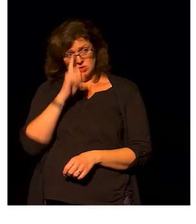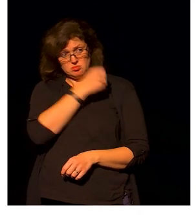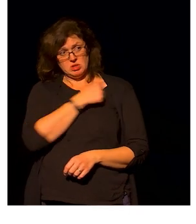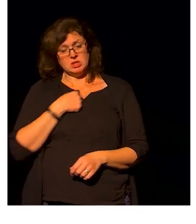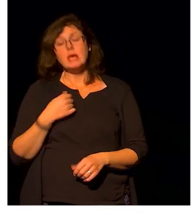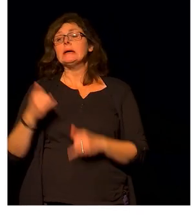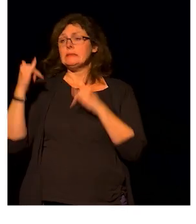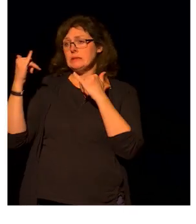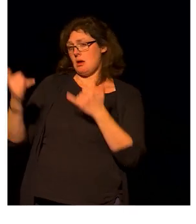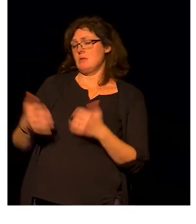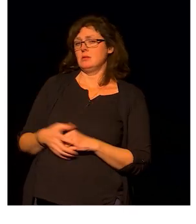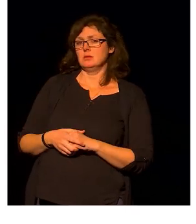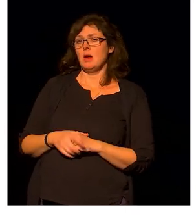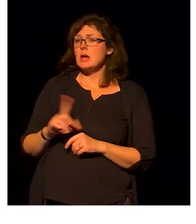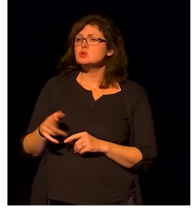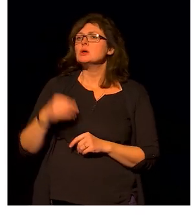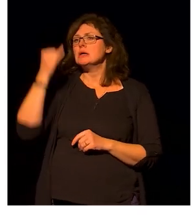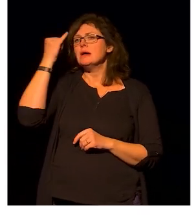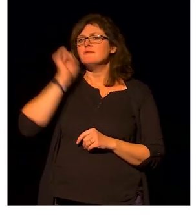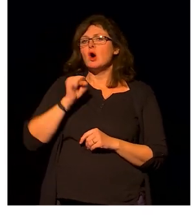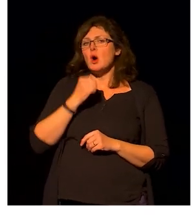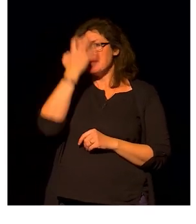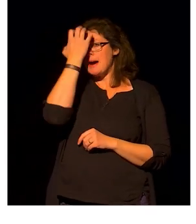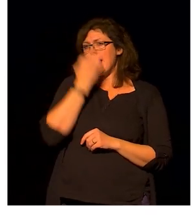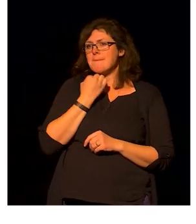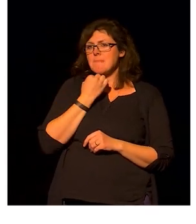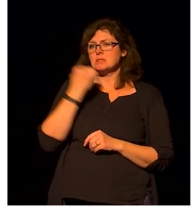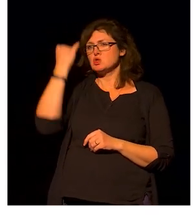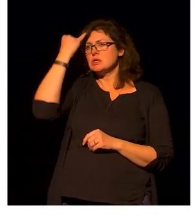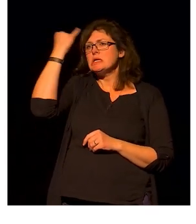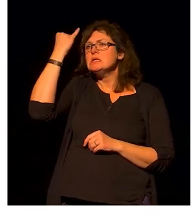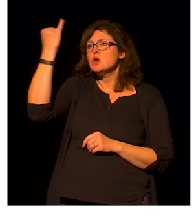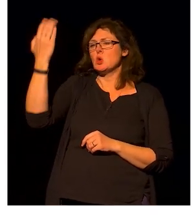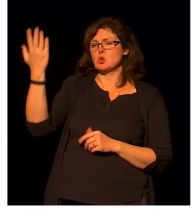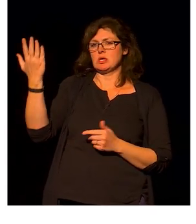Ja. Die Idee der Hamas, die Ideologie der Hamas, diesen